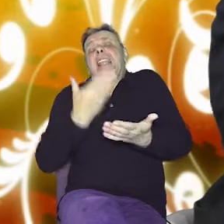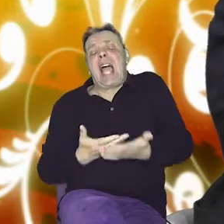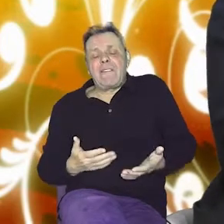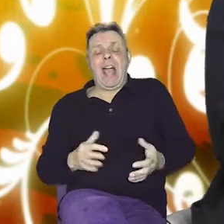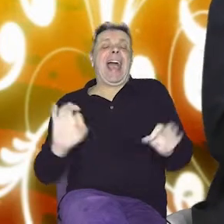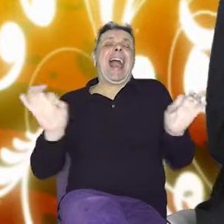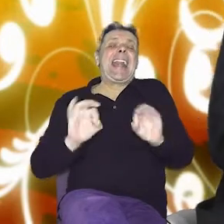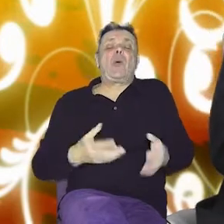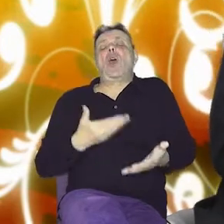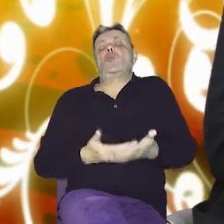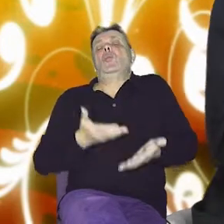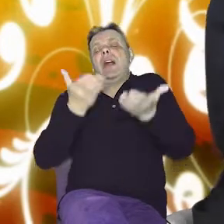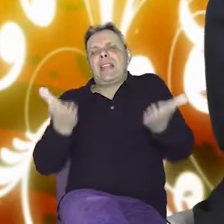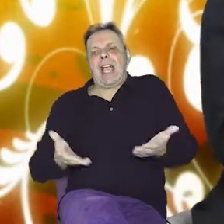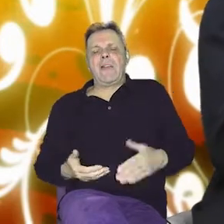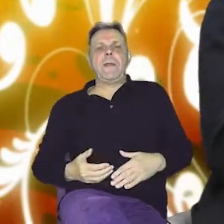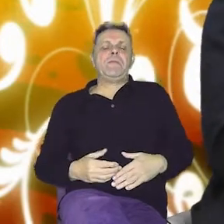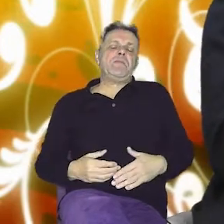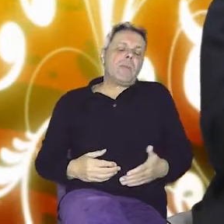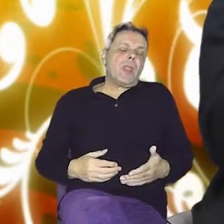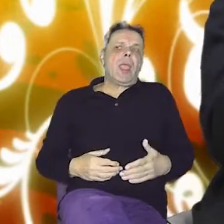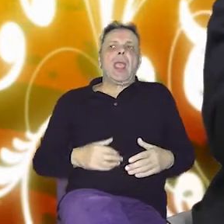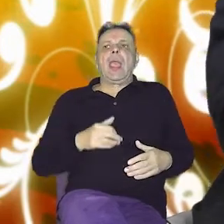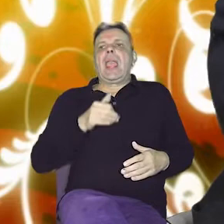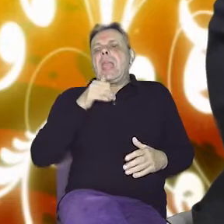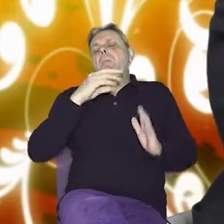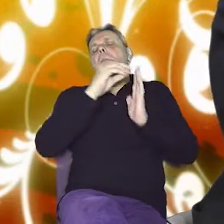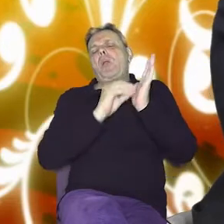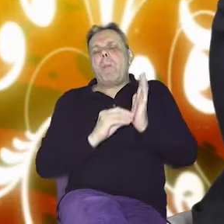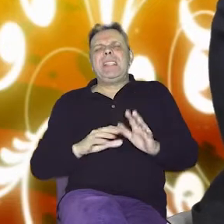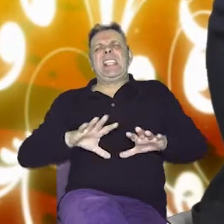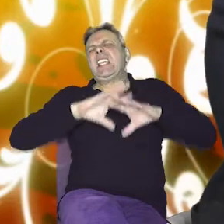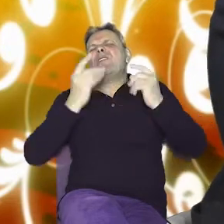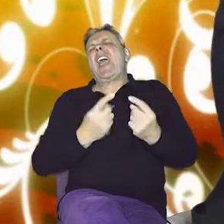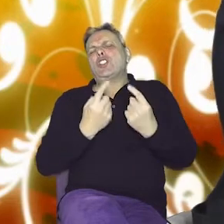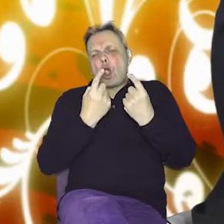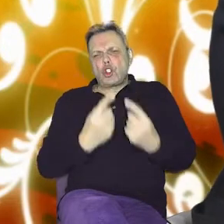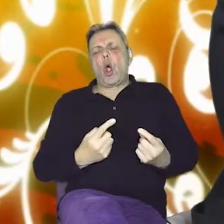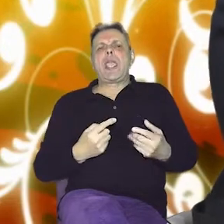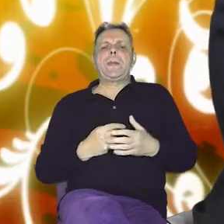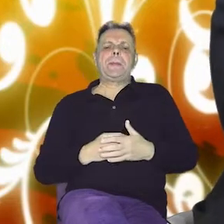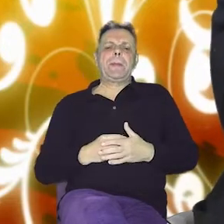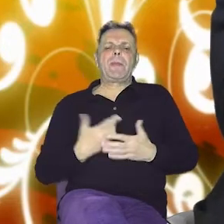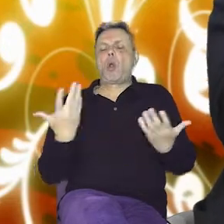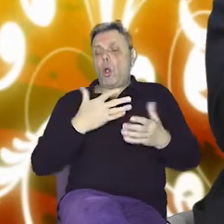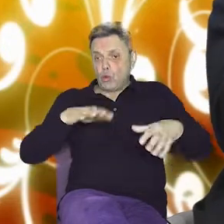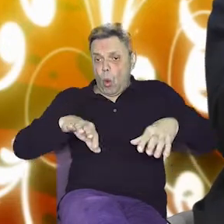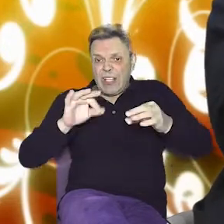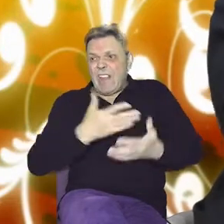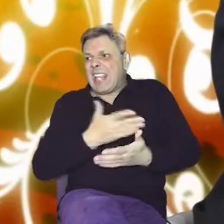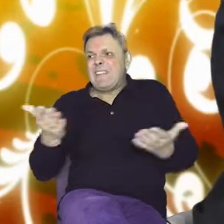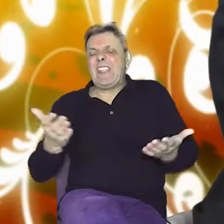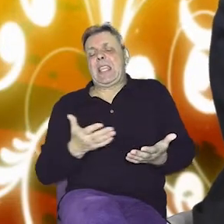je, regule kakve jesu, u krajnjem slučaju nekakvi propisi i sve skupa kojim su determinirani svi